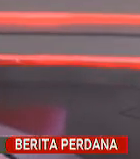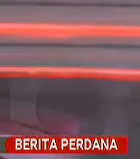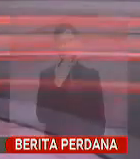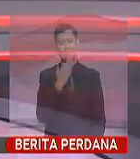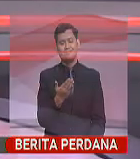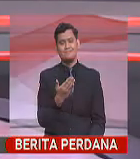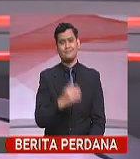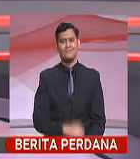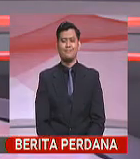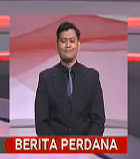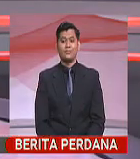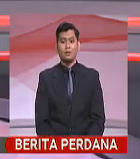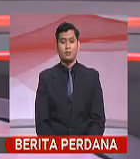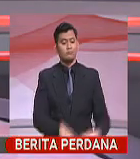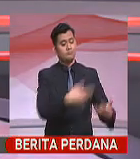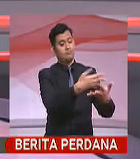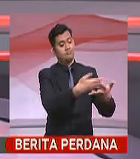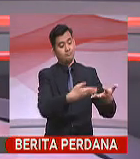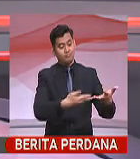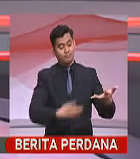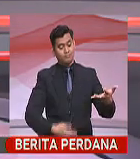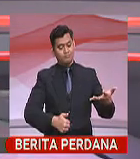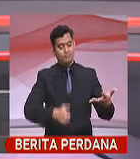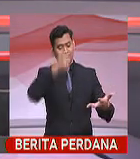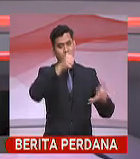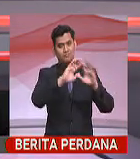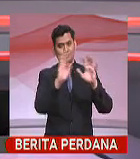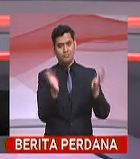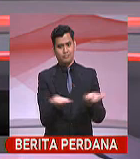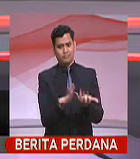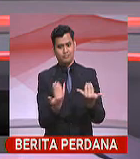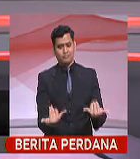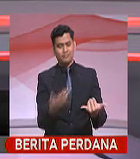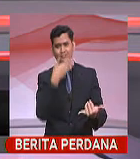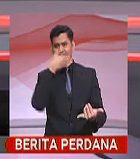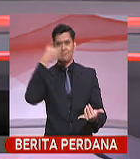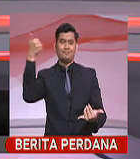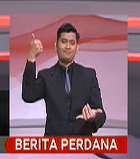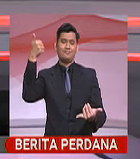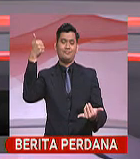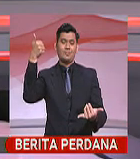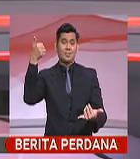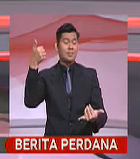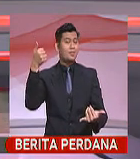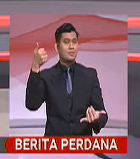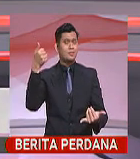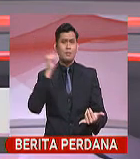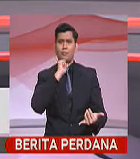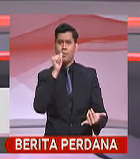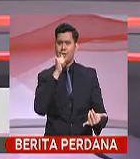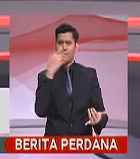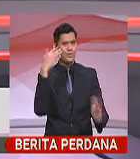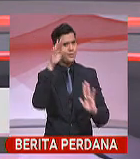Till dan juga Hazel. Ranking dunia skuad bola sepak kebangsaan sedang meningkat dan dalam momentum yang baik, bukan